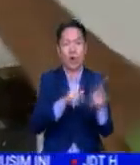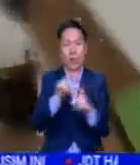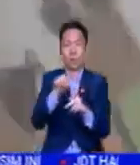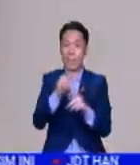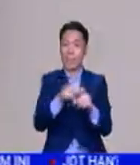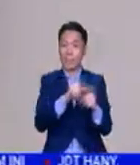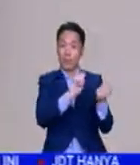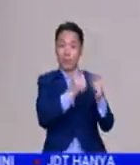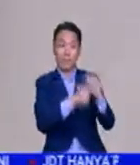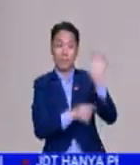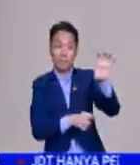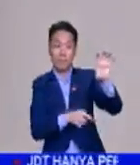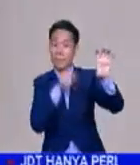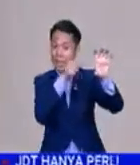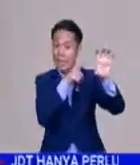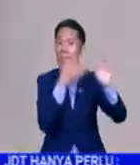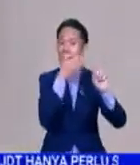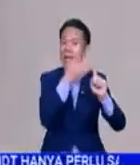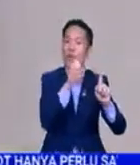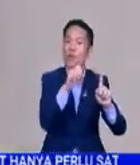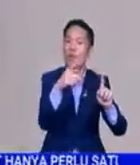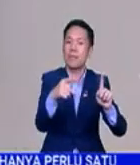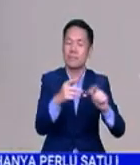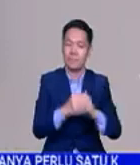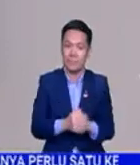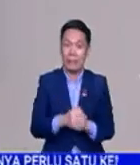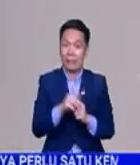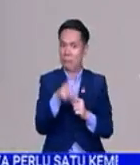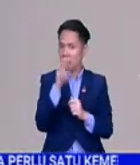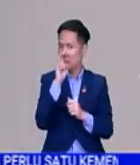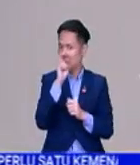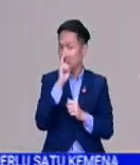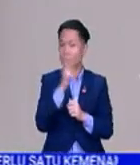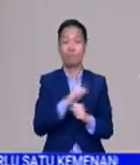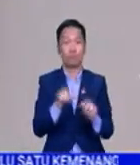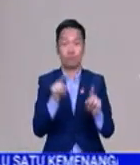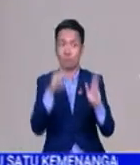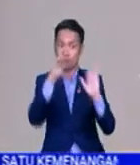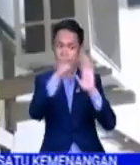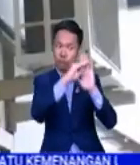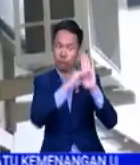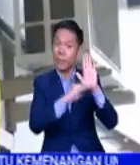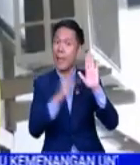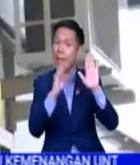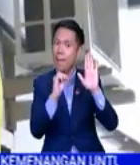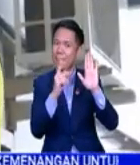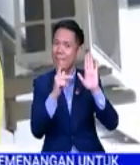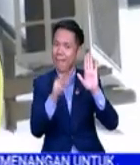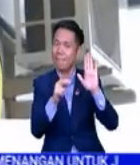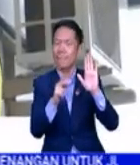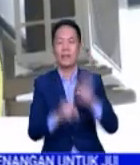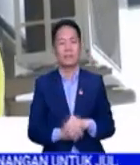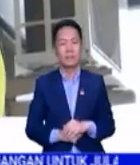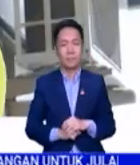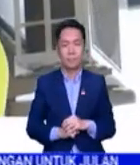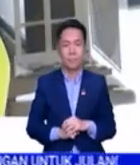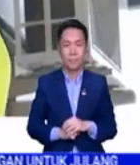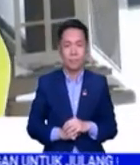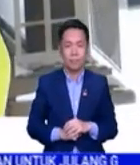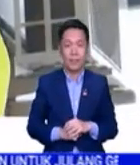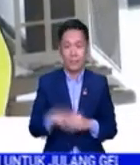pemasangan demi terpintar mematuhi prosedur operasi standar yang ketat seperti ditetapkan majelis keselamatan negara MKN